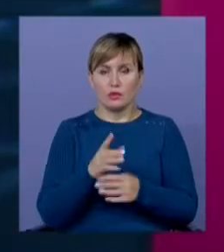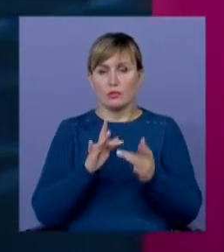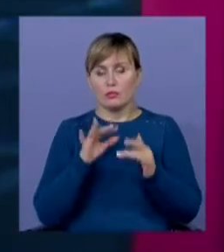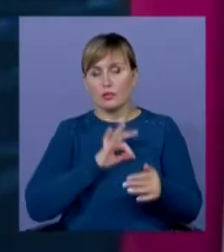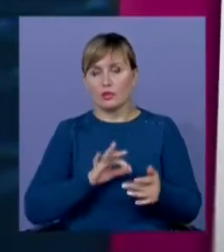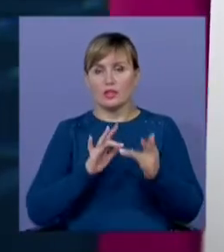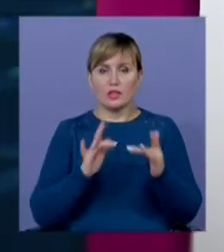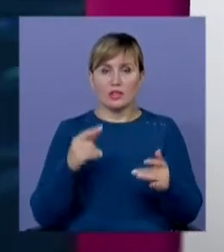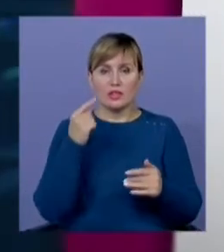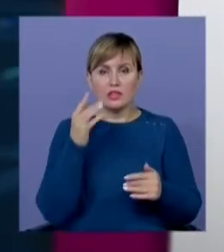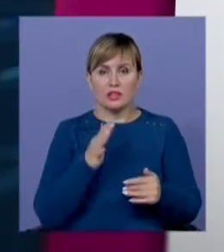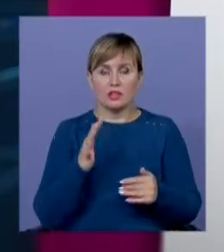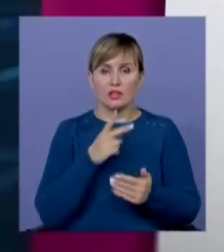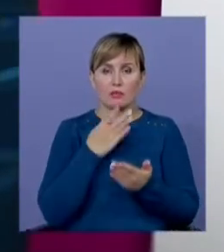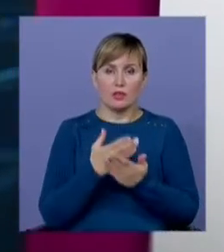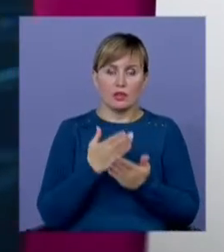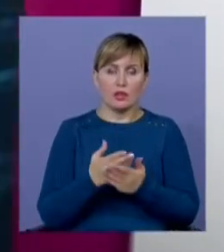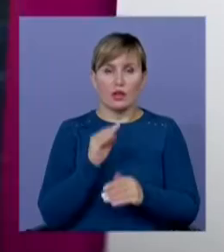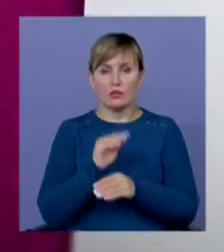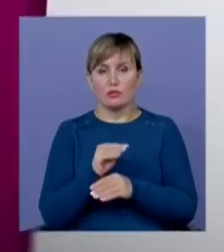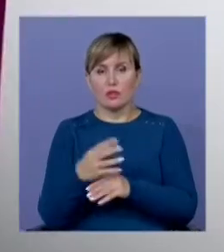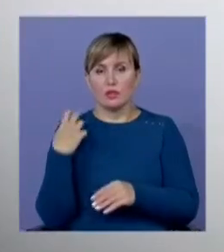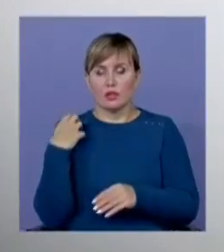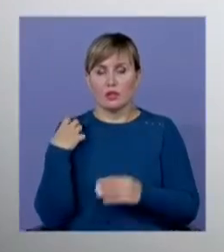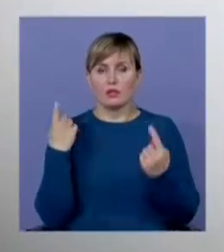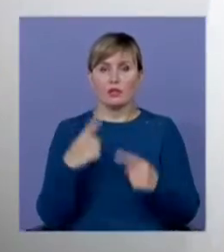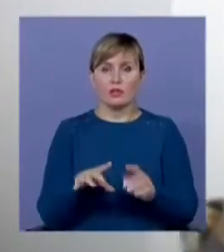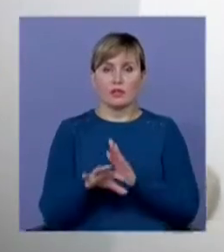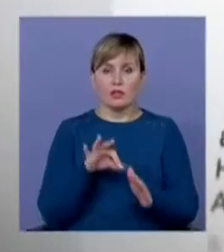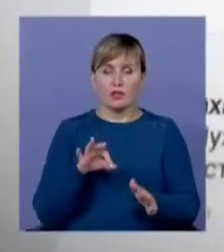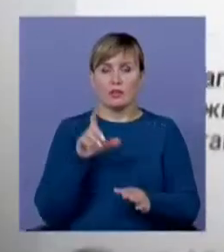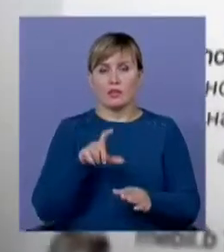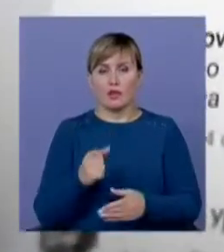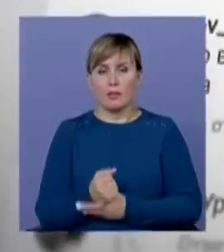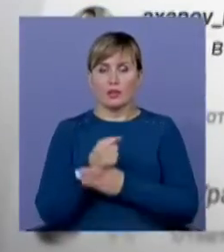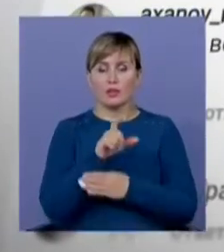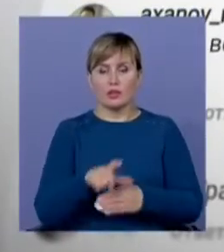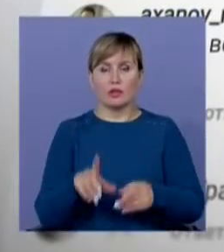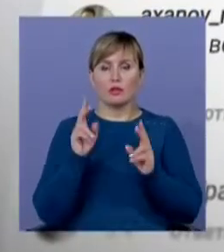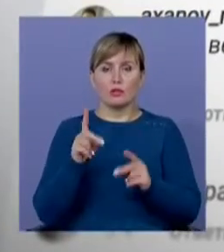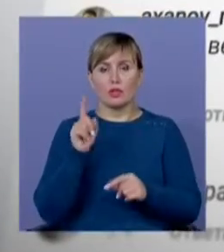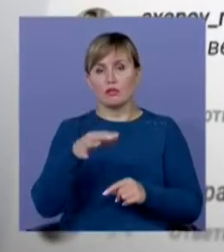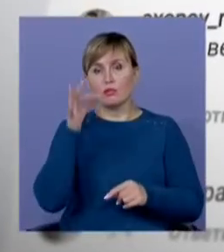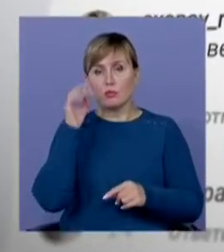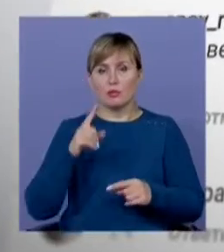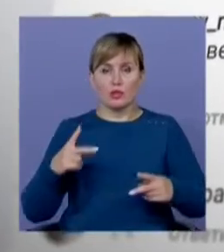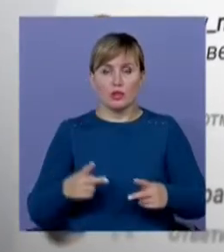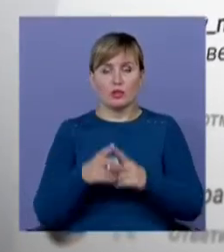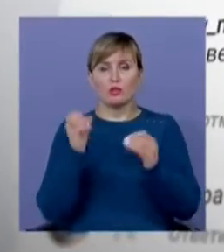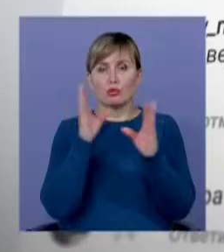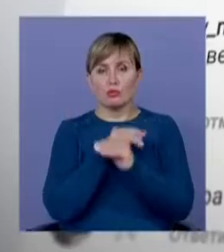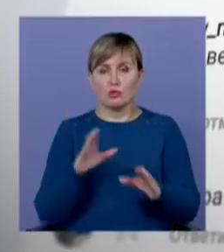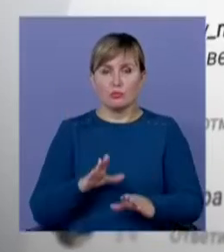пользователи интернета не стеснялись в выражениях, осуждая чиновников, другие выбирали слова поддержки горожан. А кто-то даже вспомнил, что столичные еще не